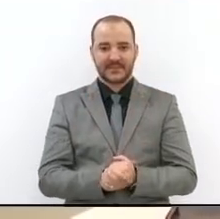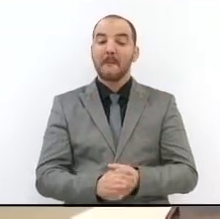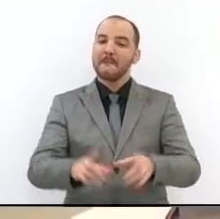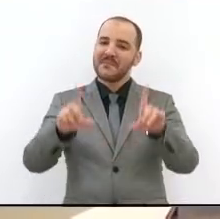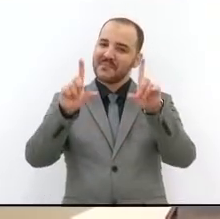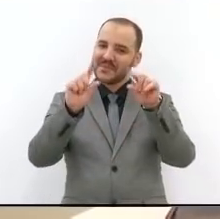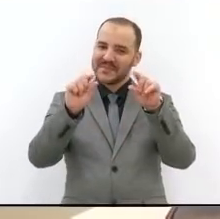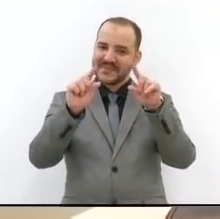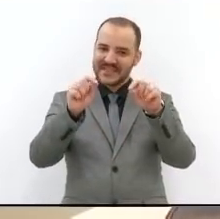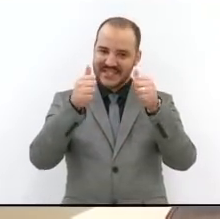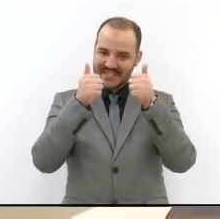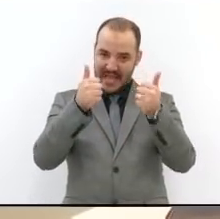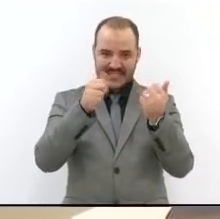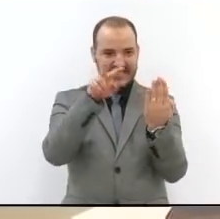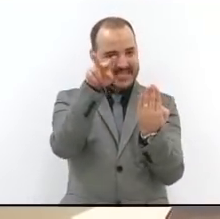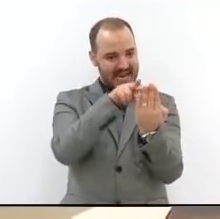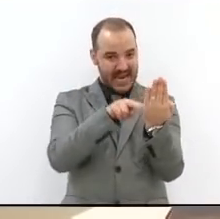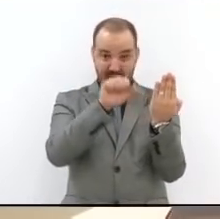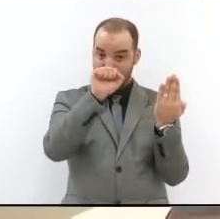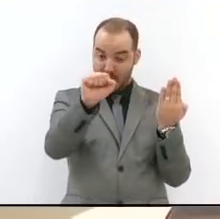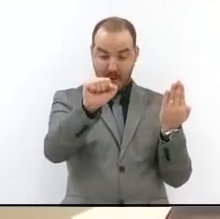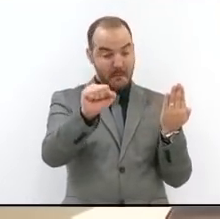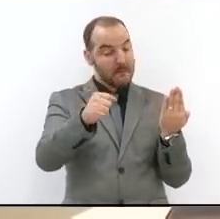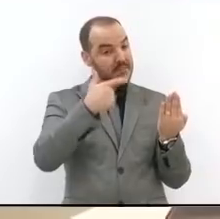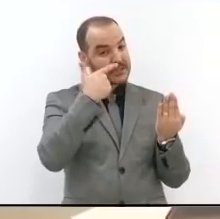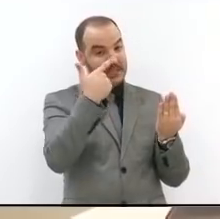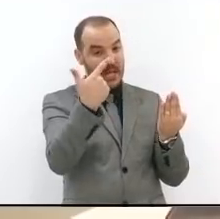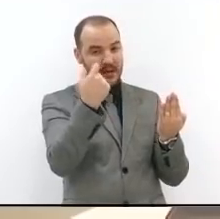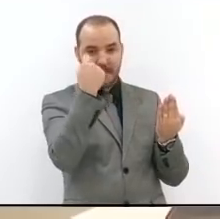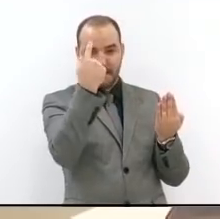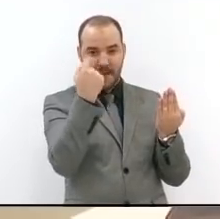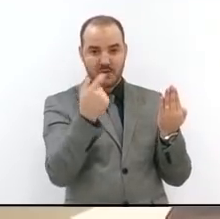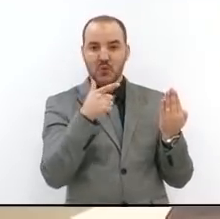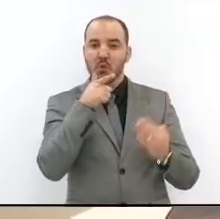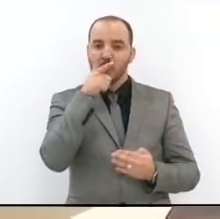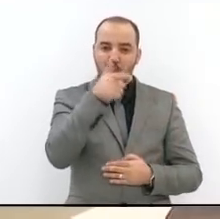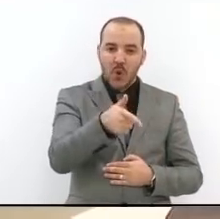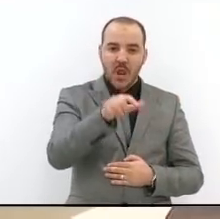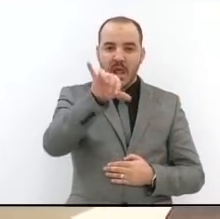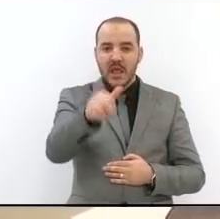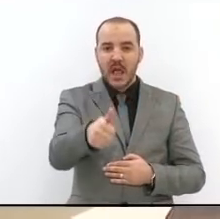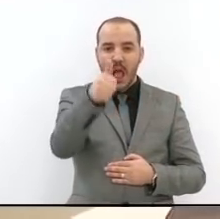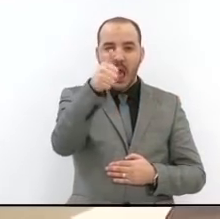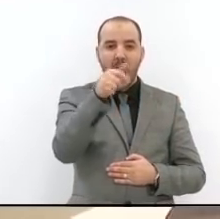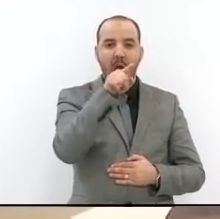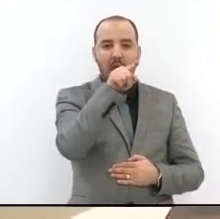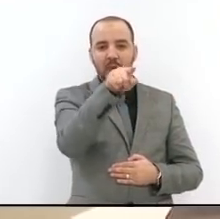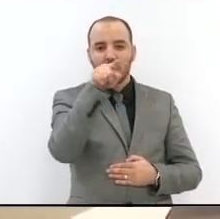أحسنتم، قراءتكم صحيحة بالفعل. قل يا أيها